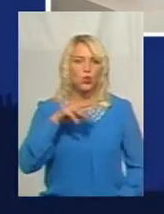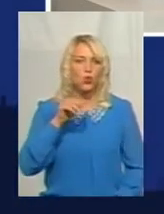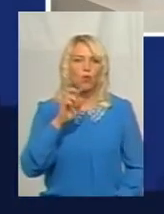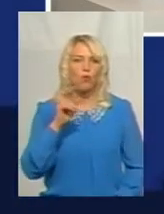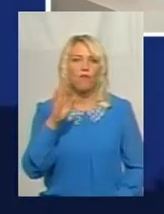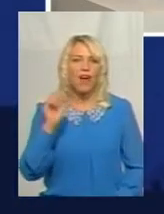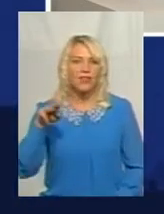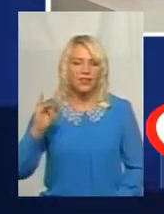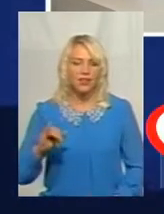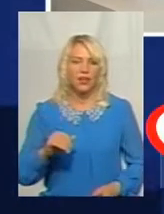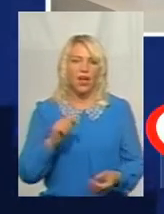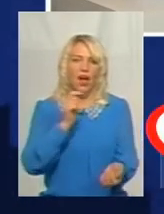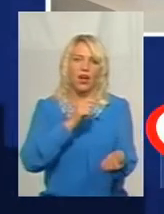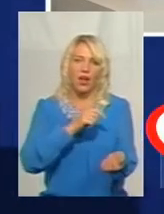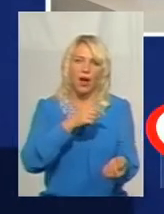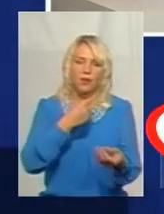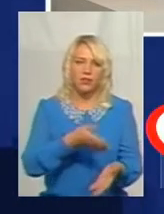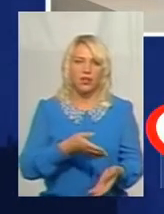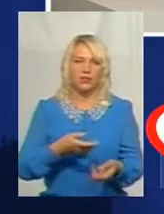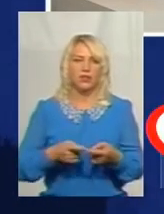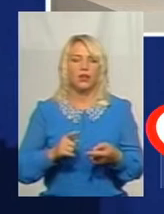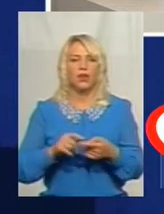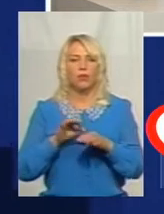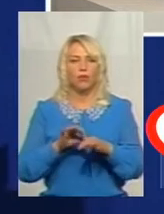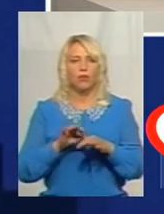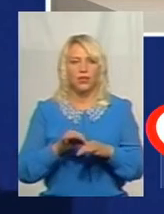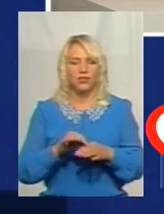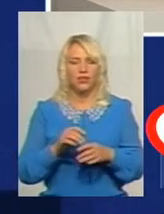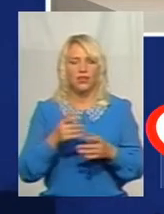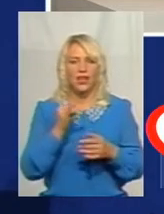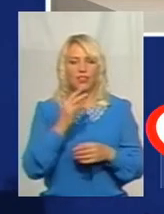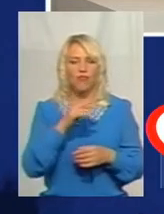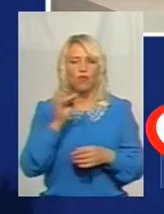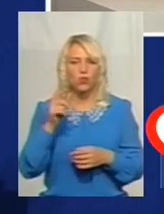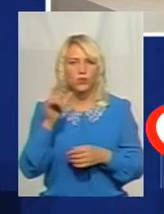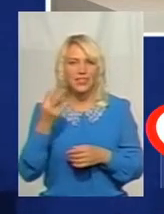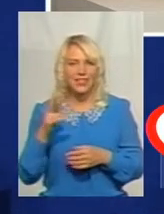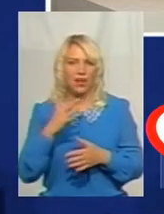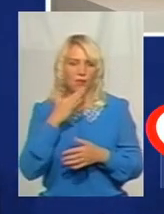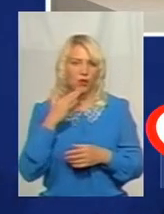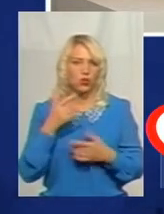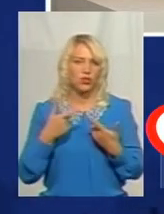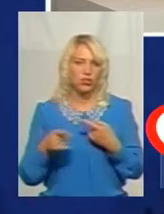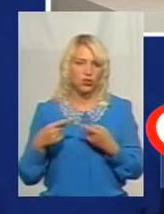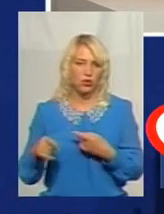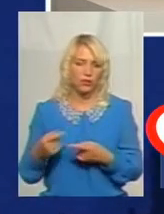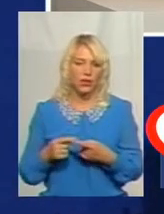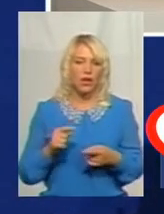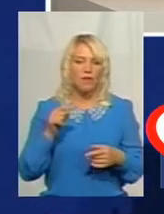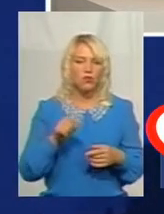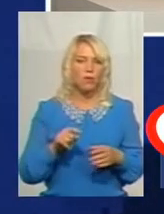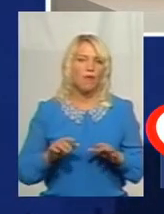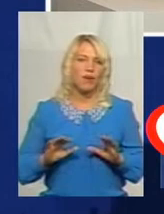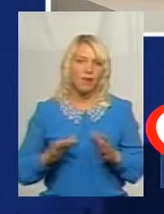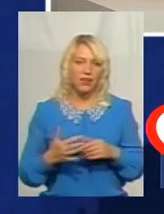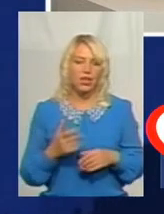поставити крапельницю, провести інфузію походу, ну і багато інших. Тобто в даному випадку це